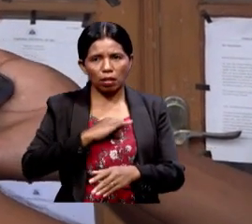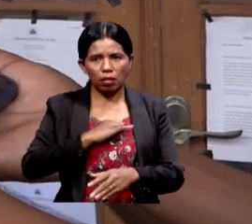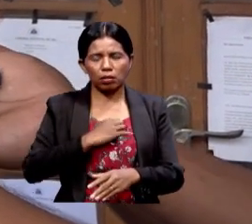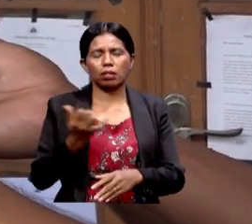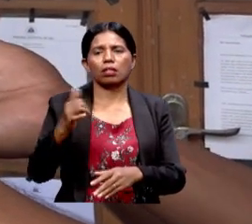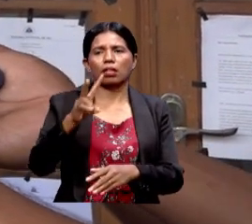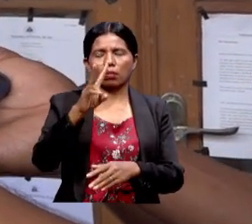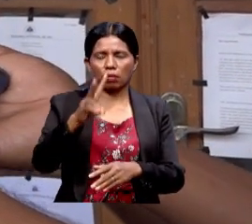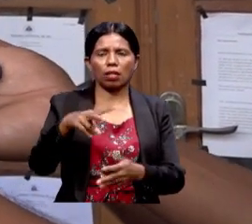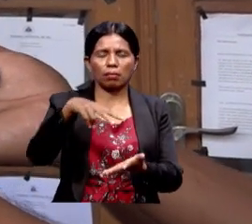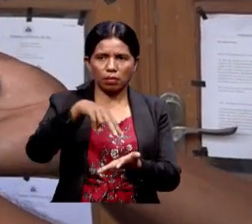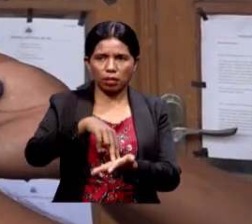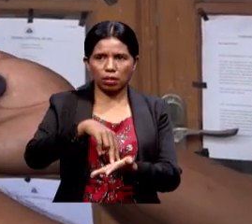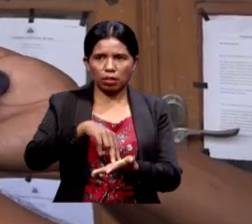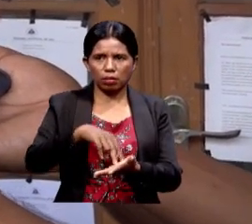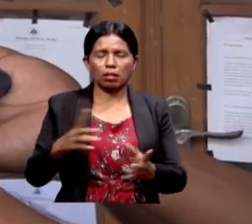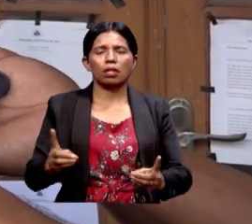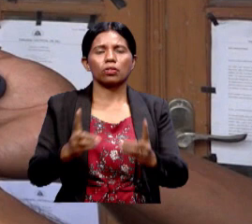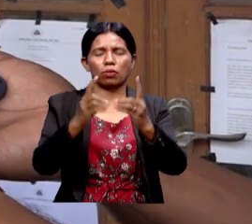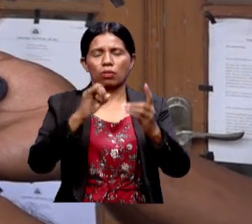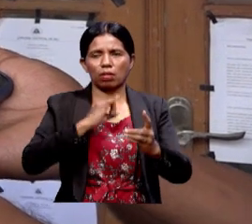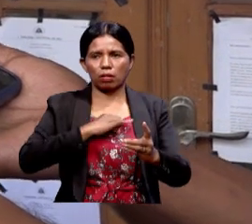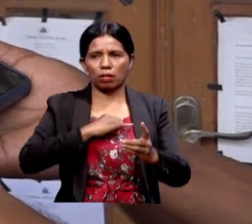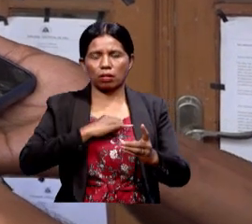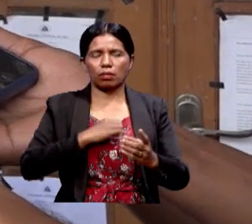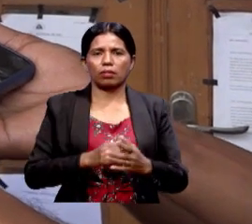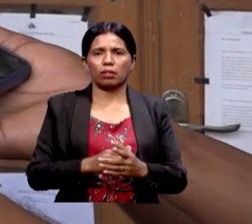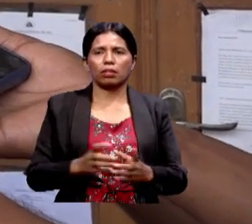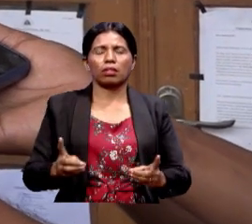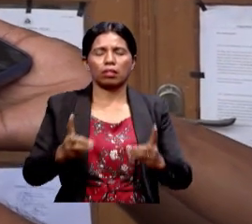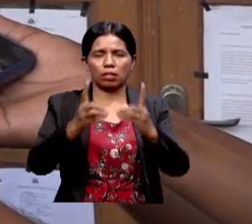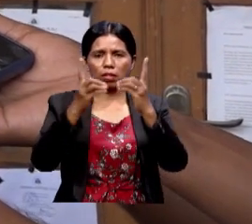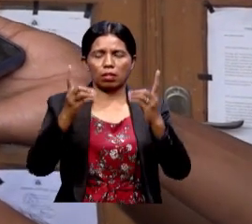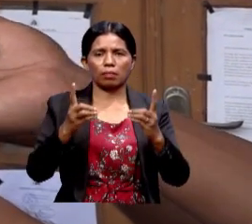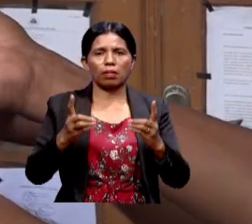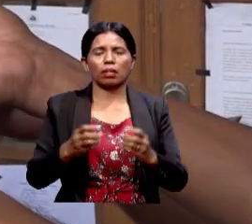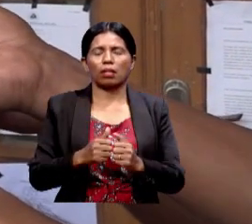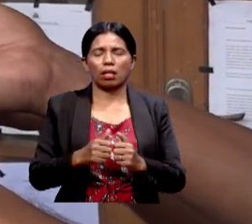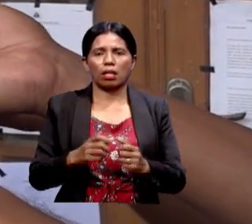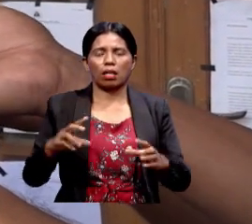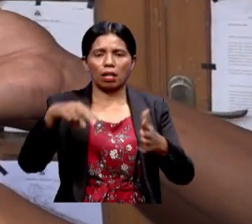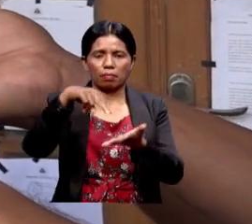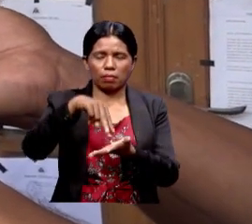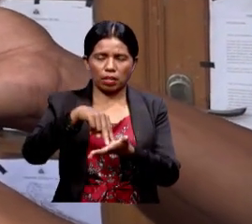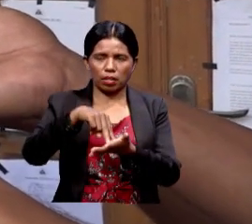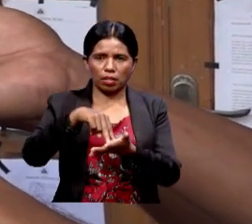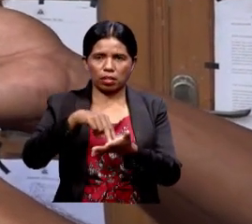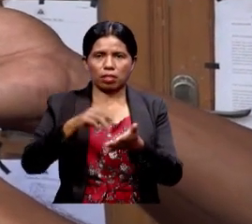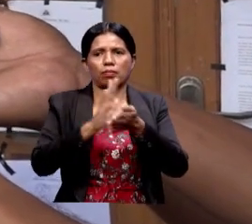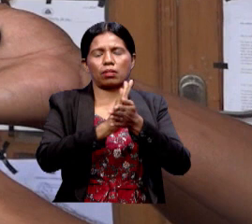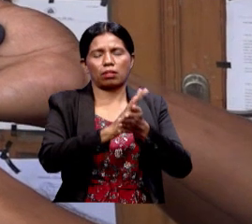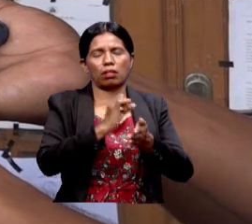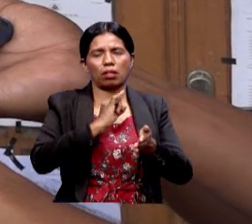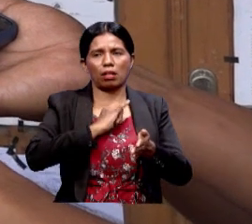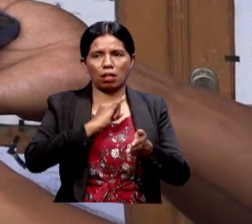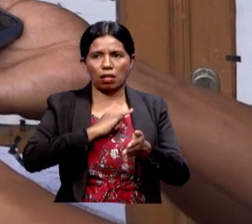nairu hamri kmai hasuru kira sau tau sir nairu hamri hasuru kira sau aku mau rawat kira sau hau ne meza ne